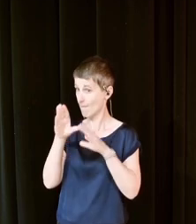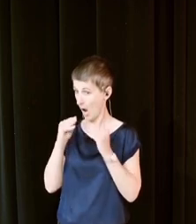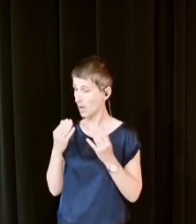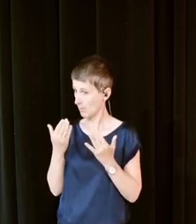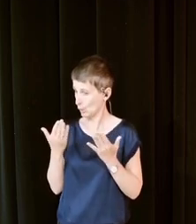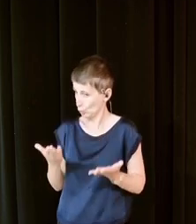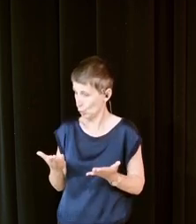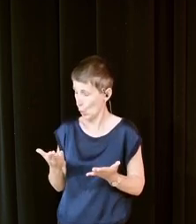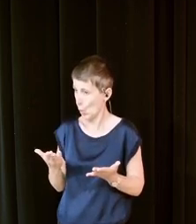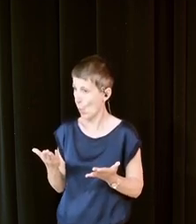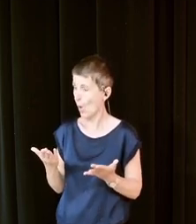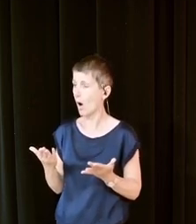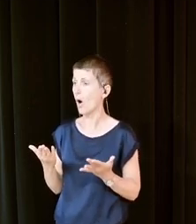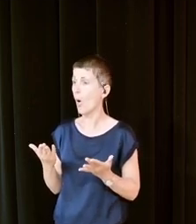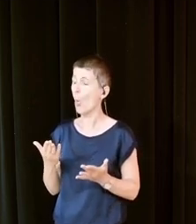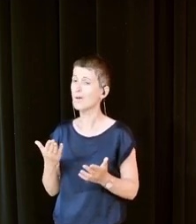wir